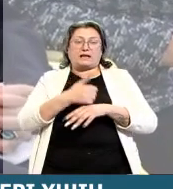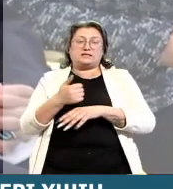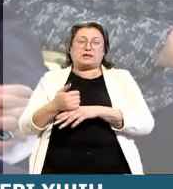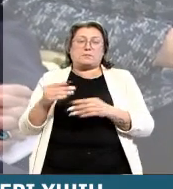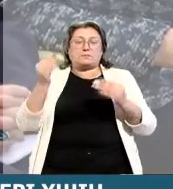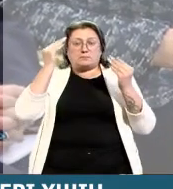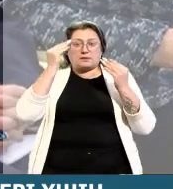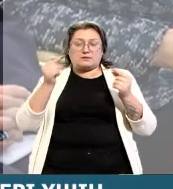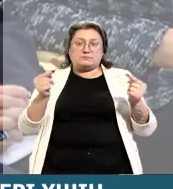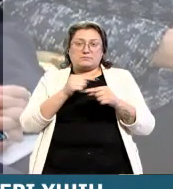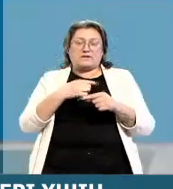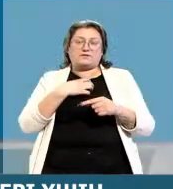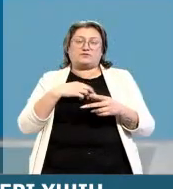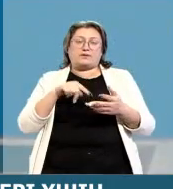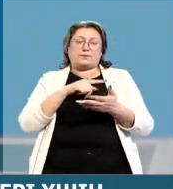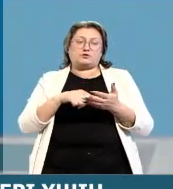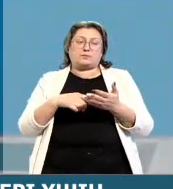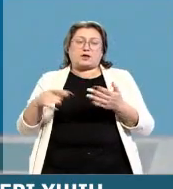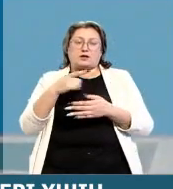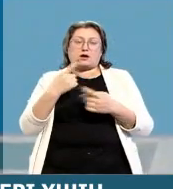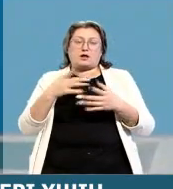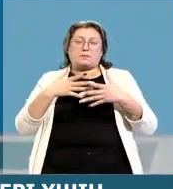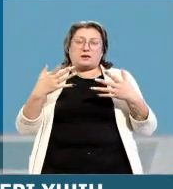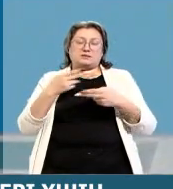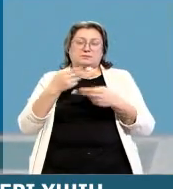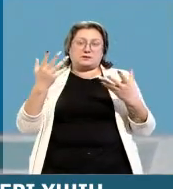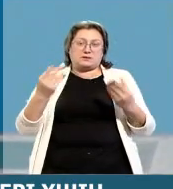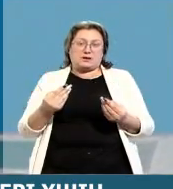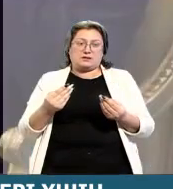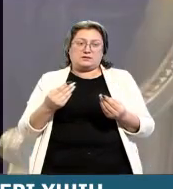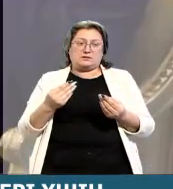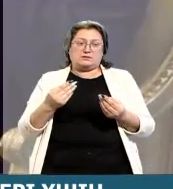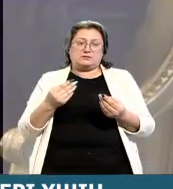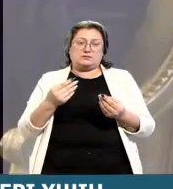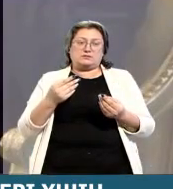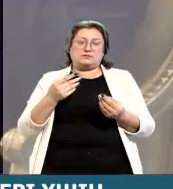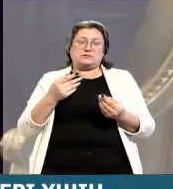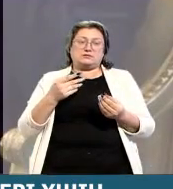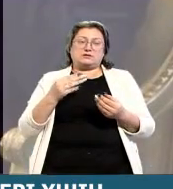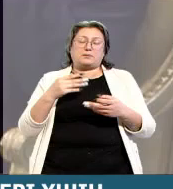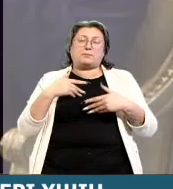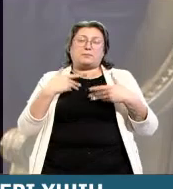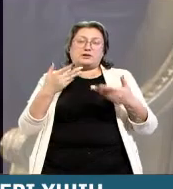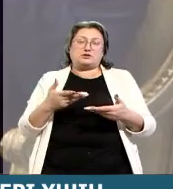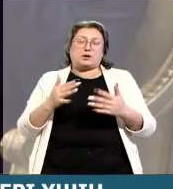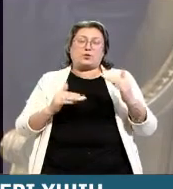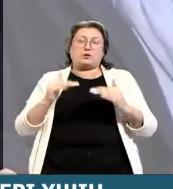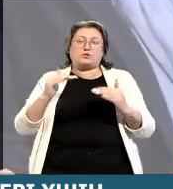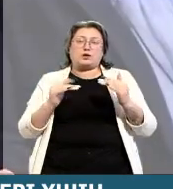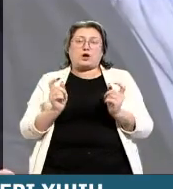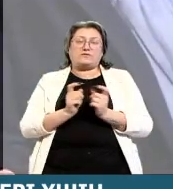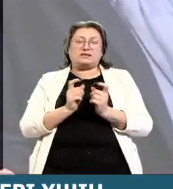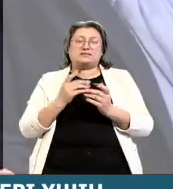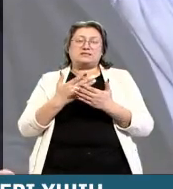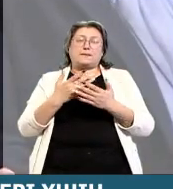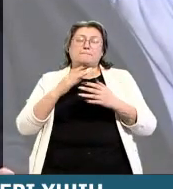қойғанын айтты. Екі ел басшылары аймақтық және жаһандық күн тәртібіндегі өзекті мәселелер жөнінде пікір алмасып, әлемдегі түрлі саяси шиеленістер